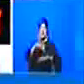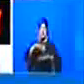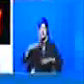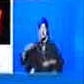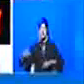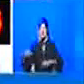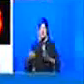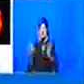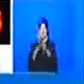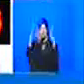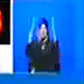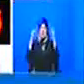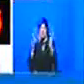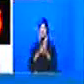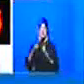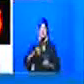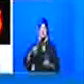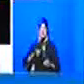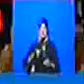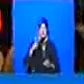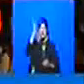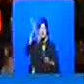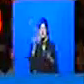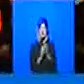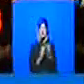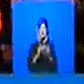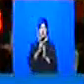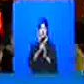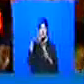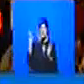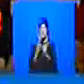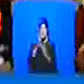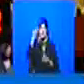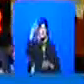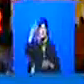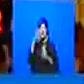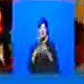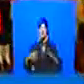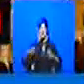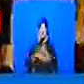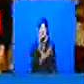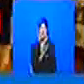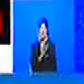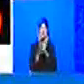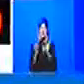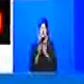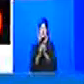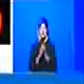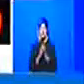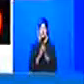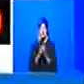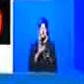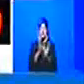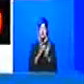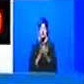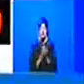bahwa kebersamaan kita akan mengantarkan membangun Jawa Timur bersama-sama mewujudkan baldatun thayyibatun wa rabbun ghafur.